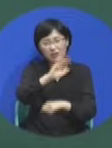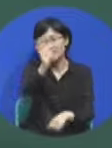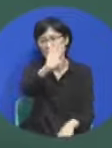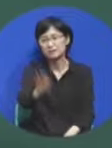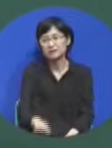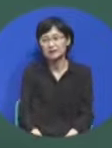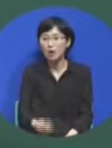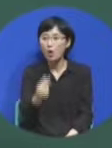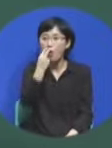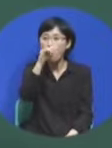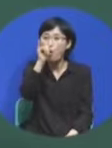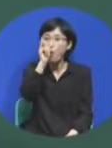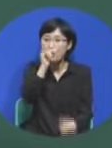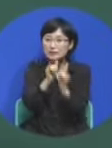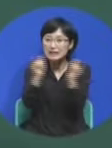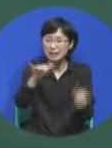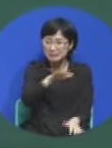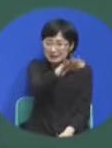있는 자마다